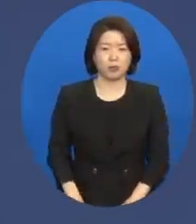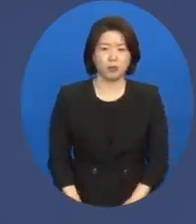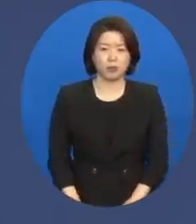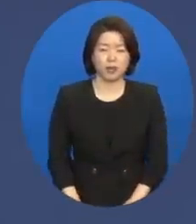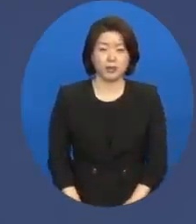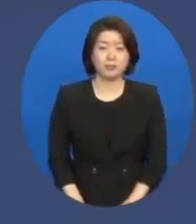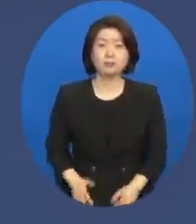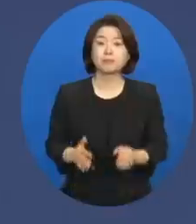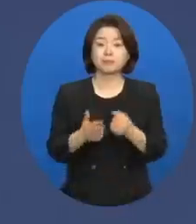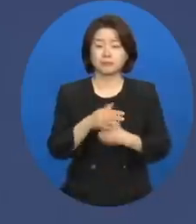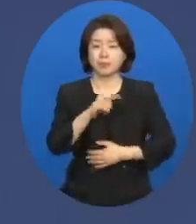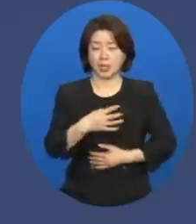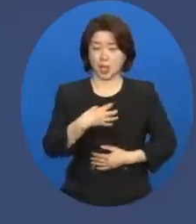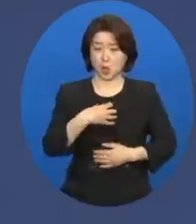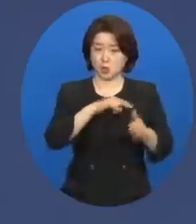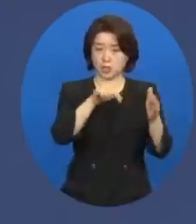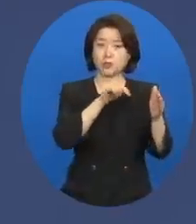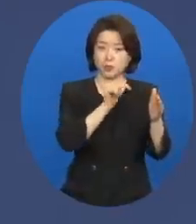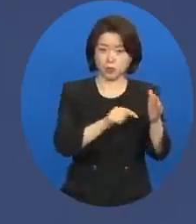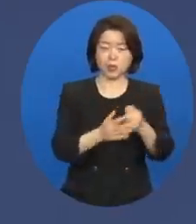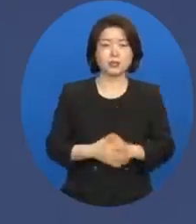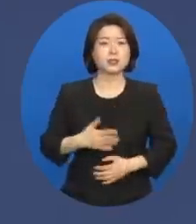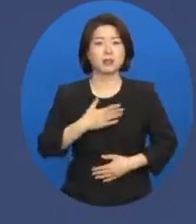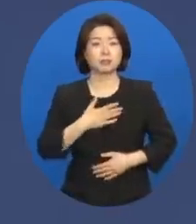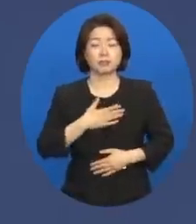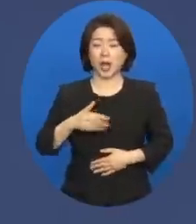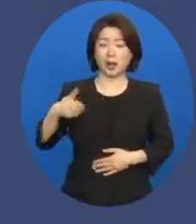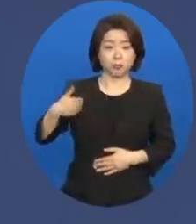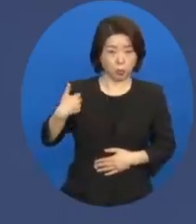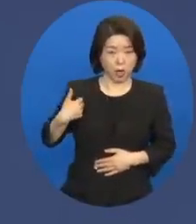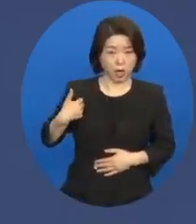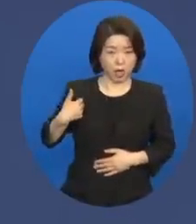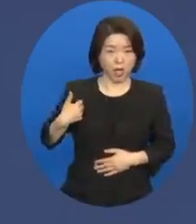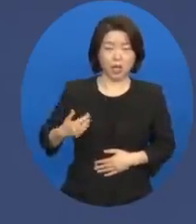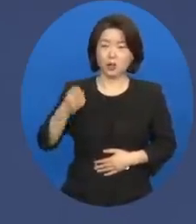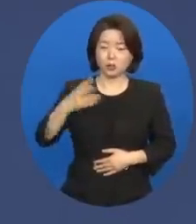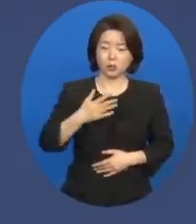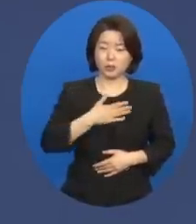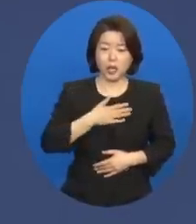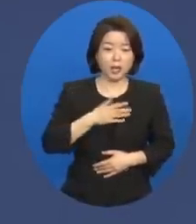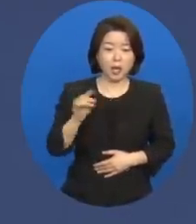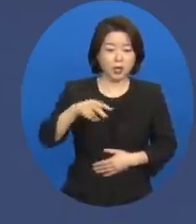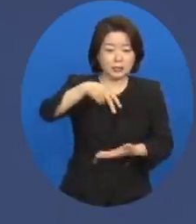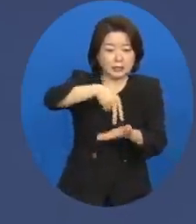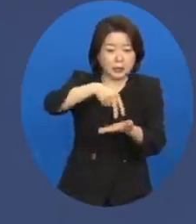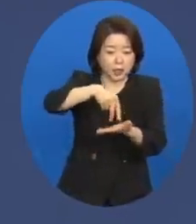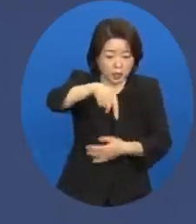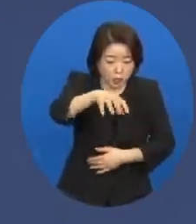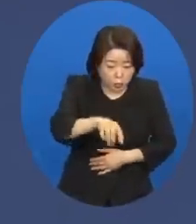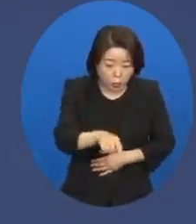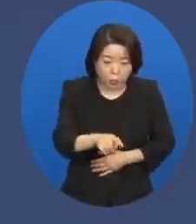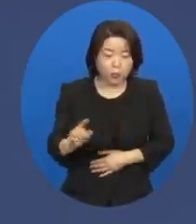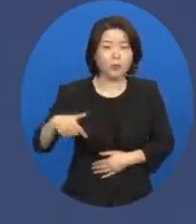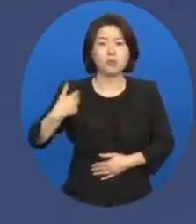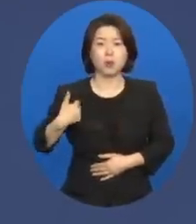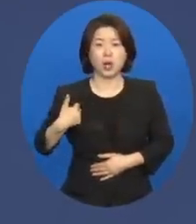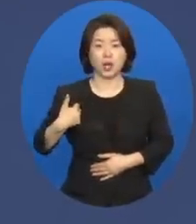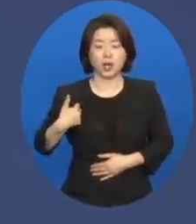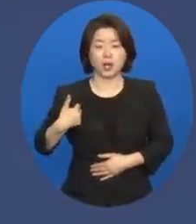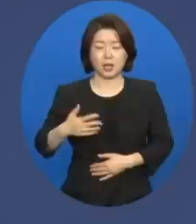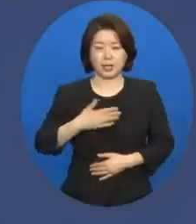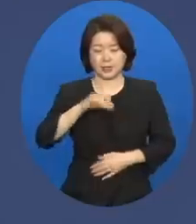그러니까 이 위기 가운데 나를 모른다는 것 그리고 내가 어디에 서 있는지를 모른다는 게 내